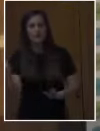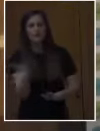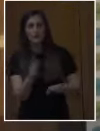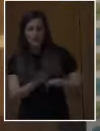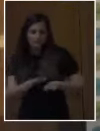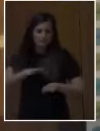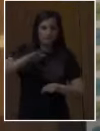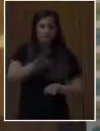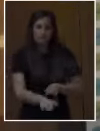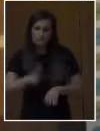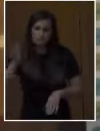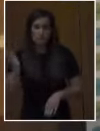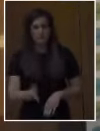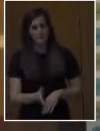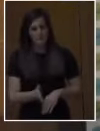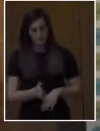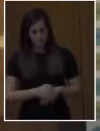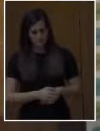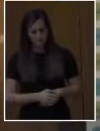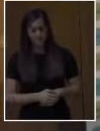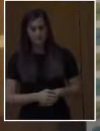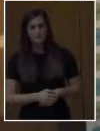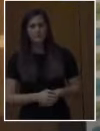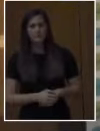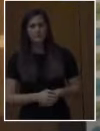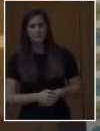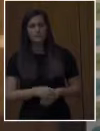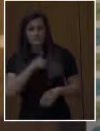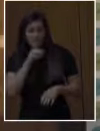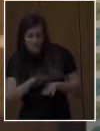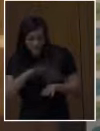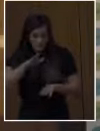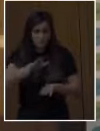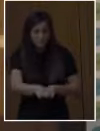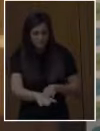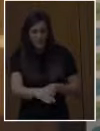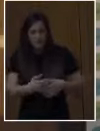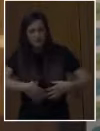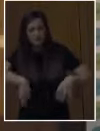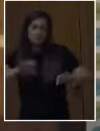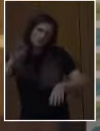μπροστά. Αυτό ήταν εξ αρχής ο στόχος.